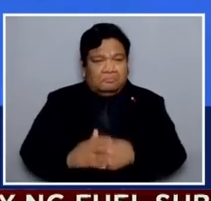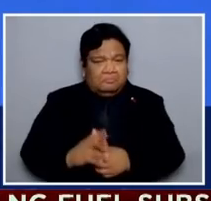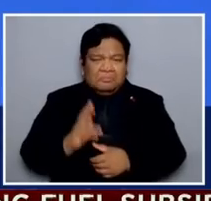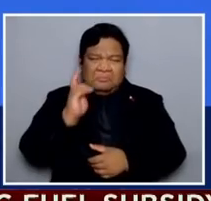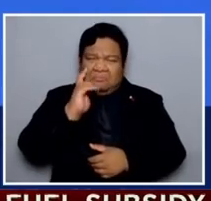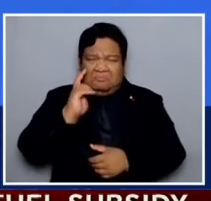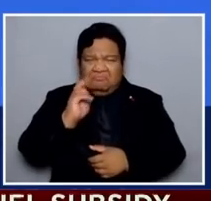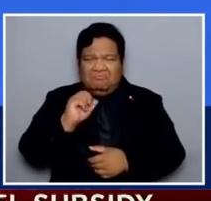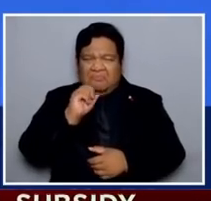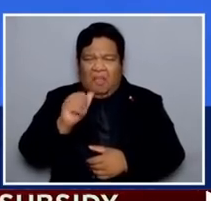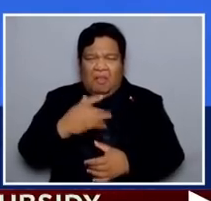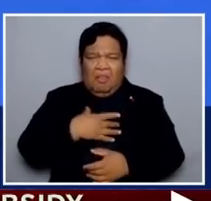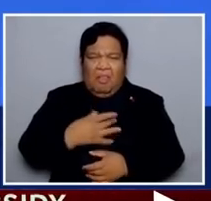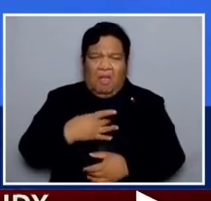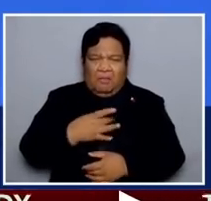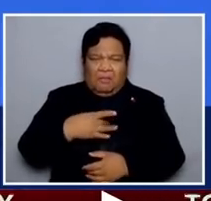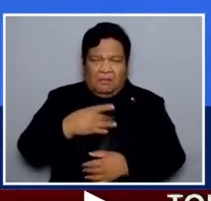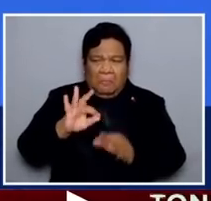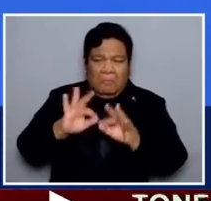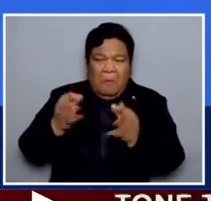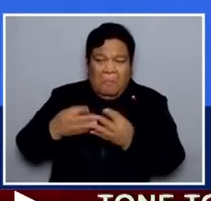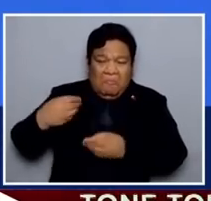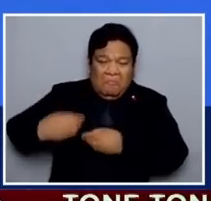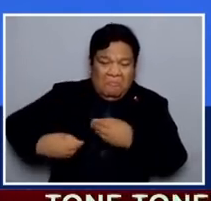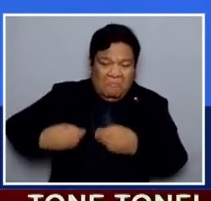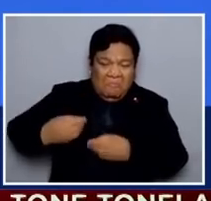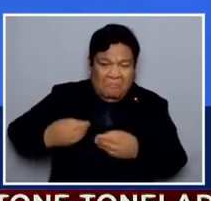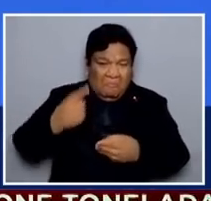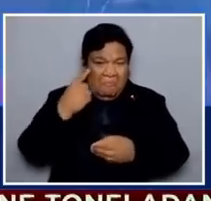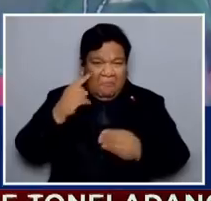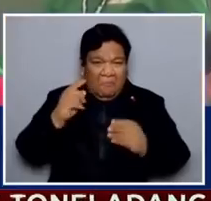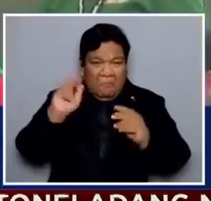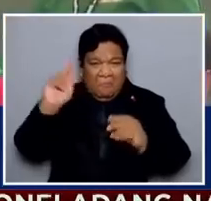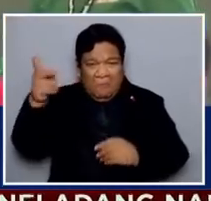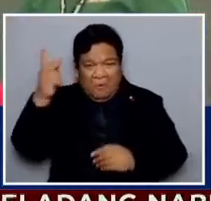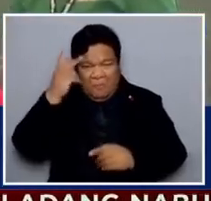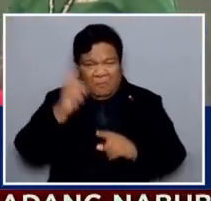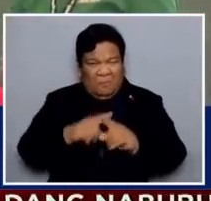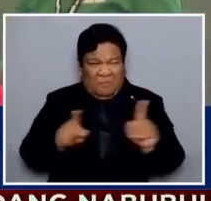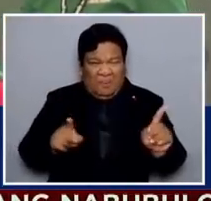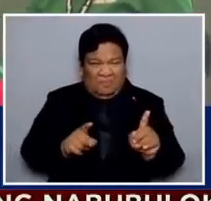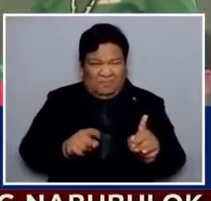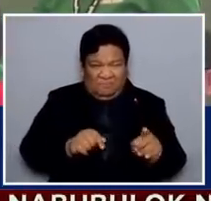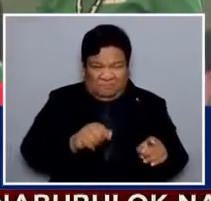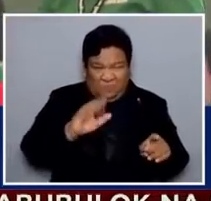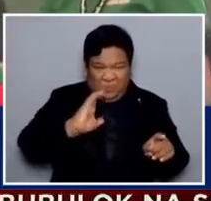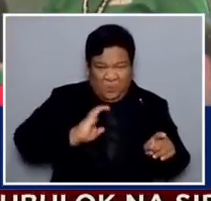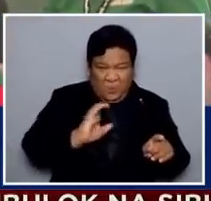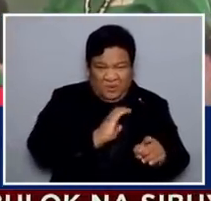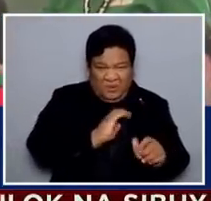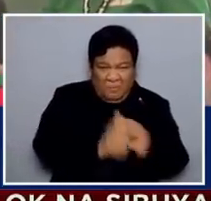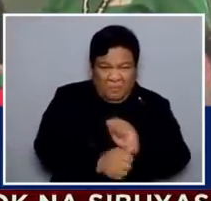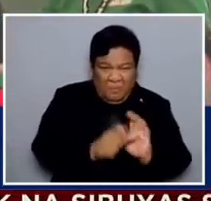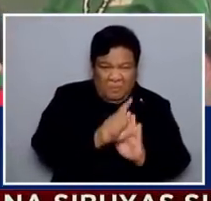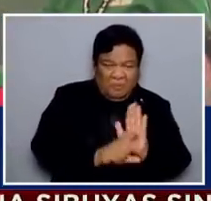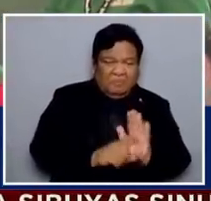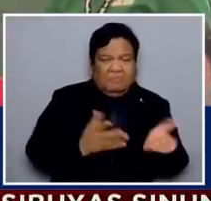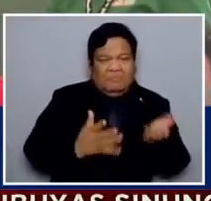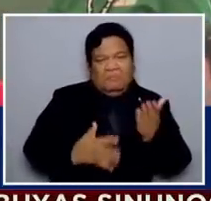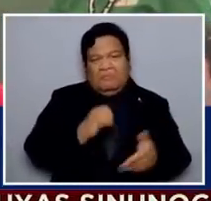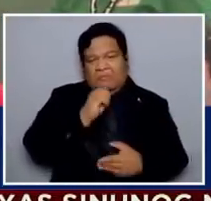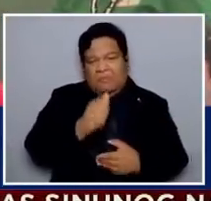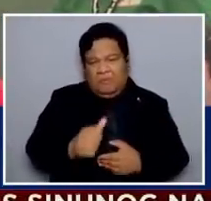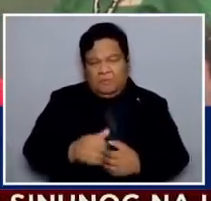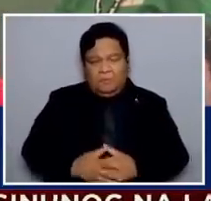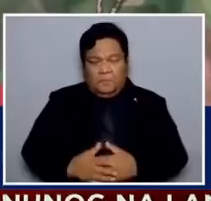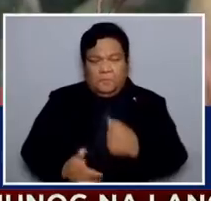pero duda siyang magpapasa ang Kongreso ng enabling law para higpitan ito. Bukod kay Mayor Sara, tumatakbo rin ngayong halalan ang dalawa